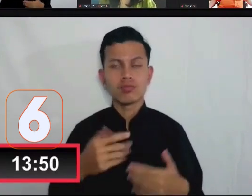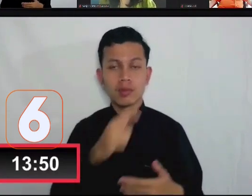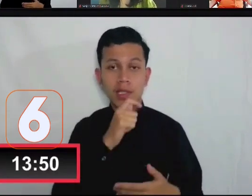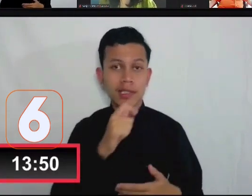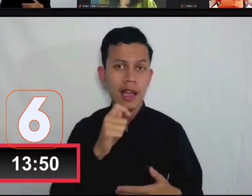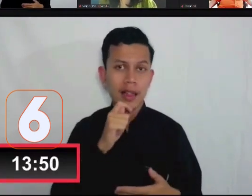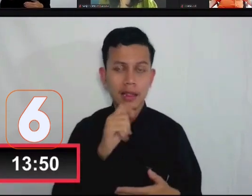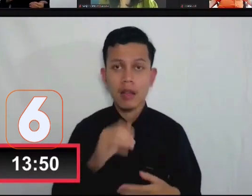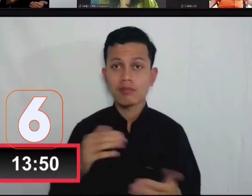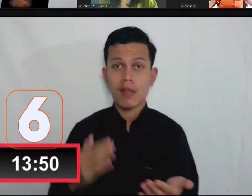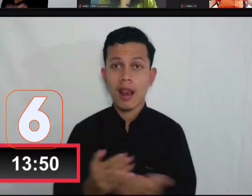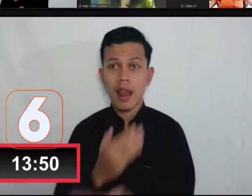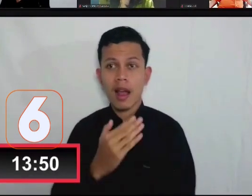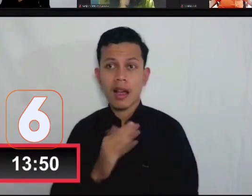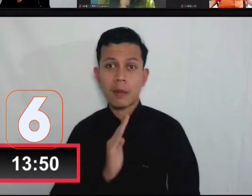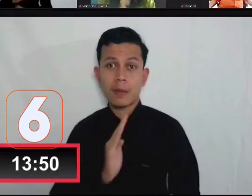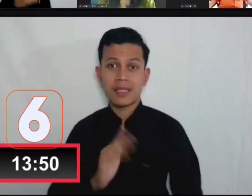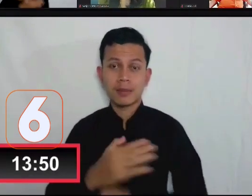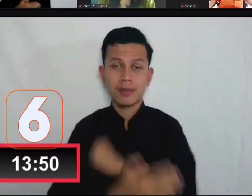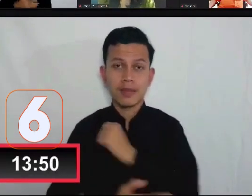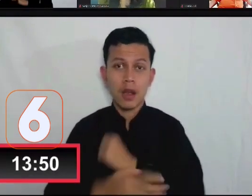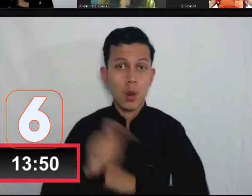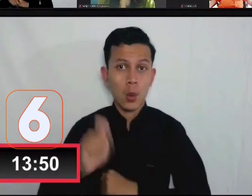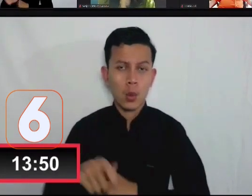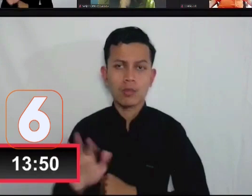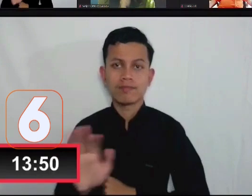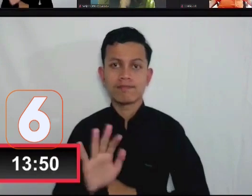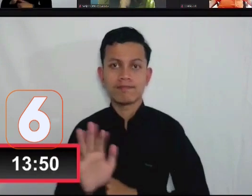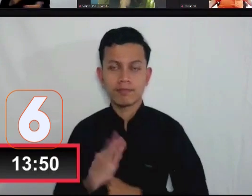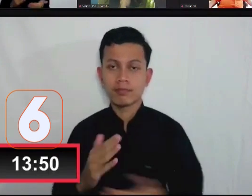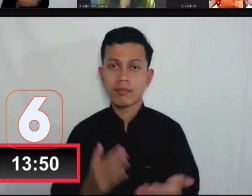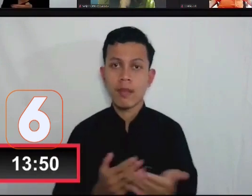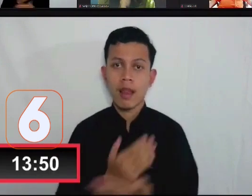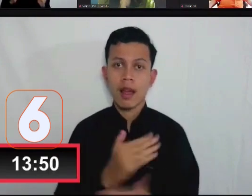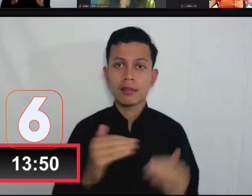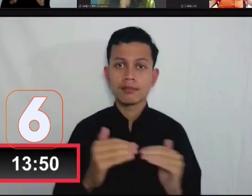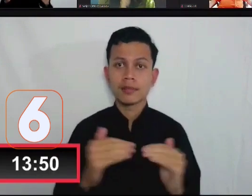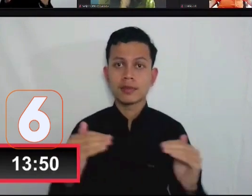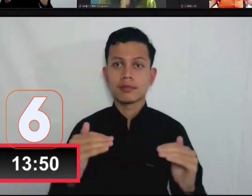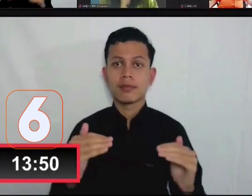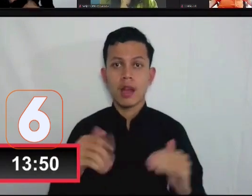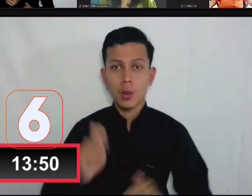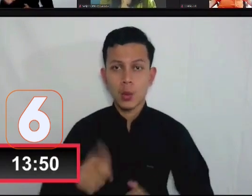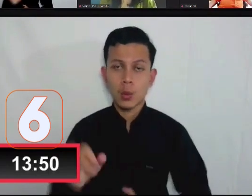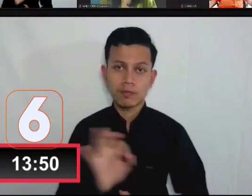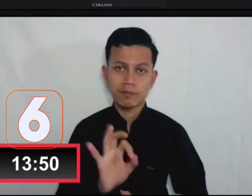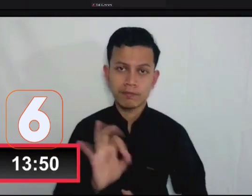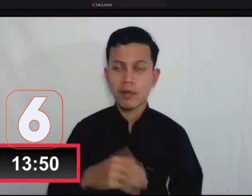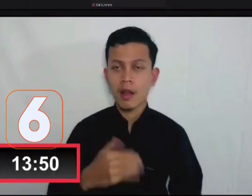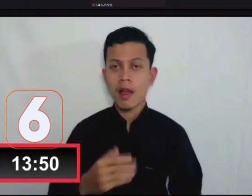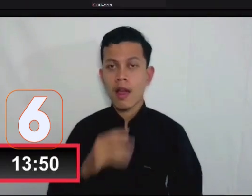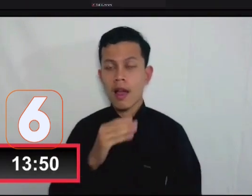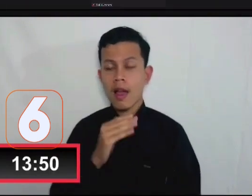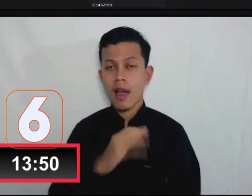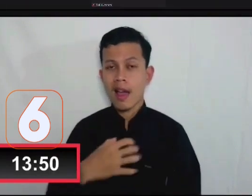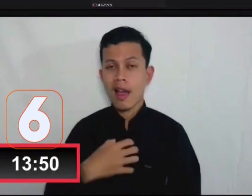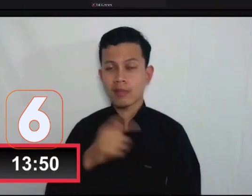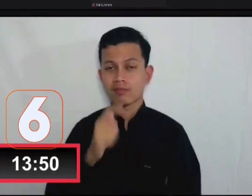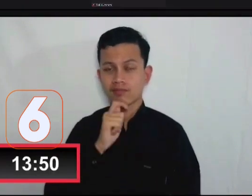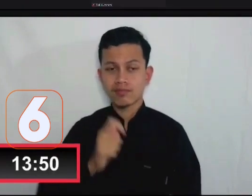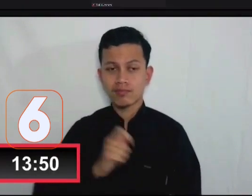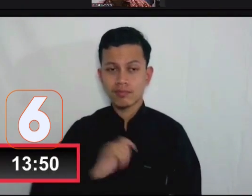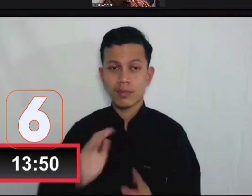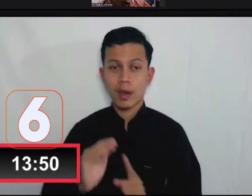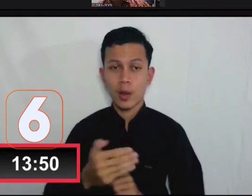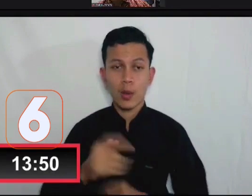melanggar prinsip negara hukum hak atas kesamaan kedudukan dalam hukum dan pemerintahan hak atas pengakuan jaminan perlindungan dan kepastian hukum Yang